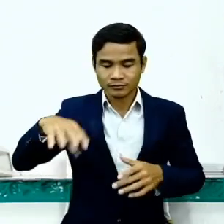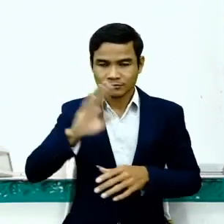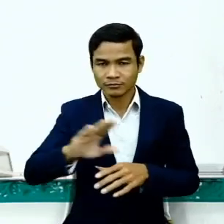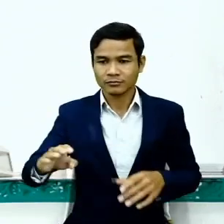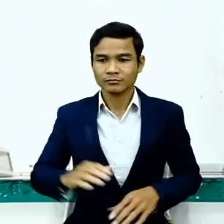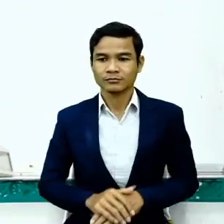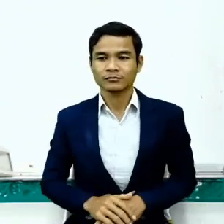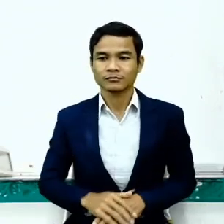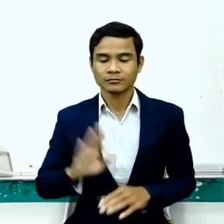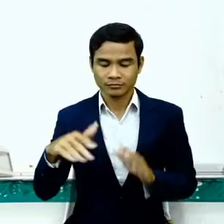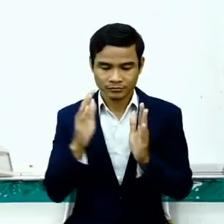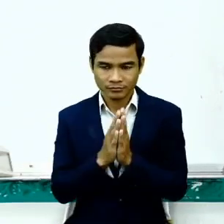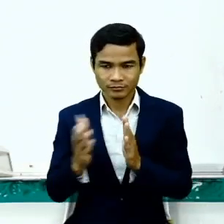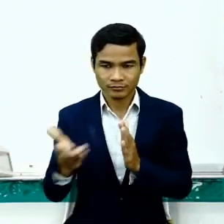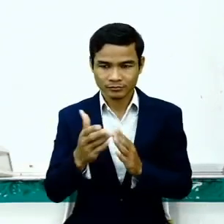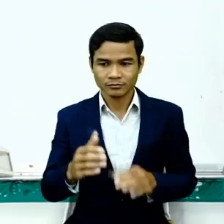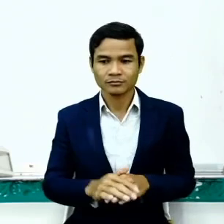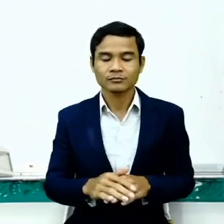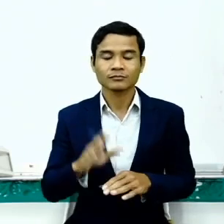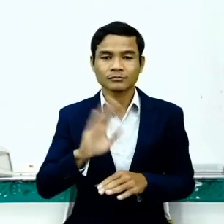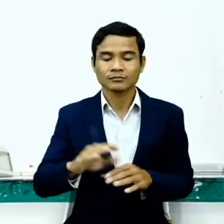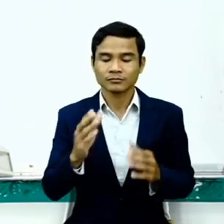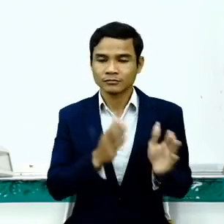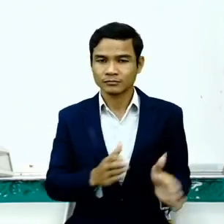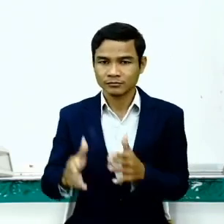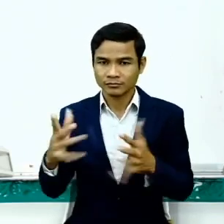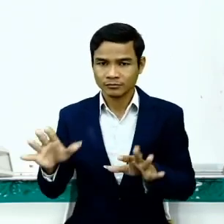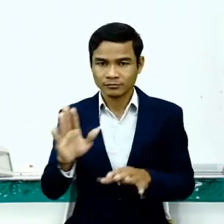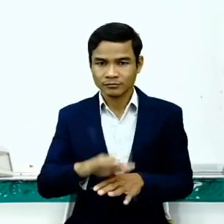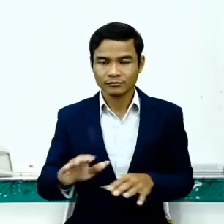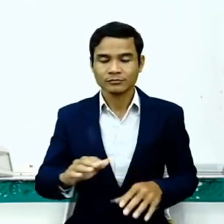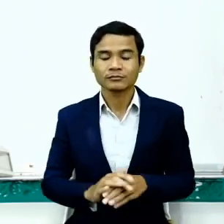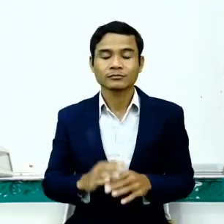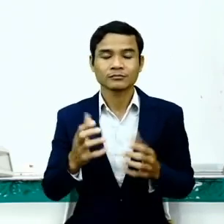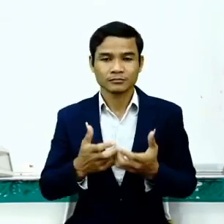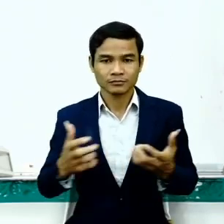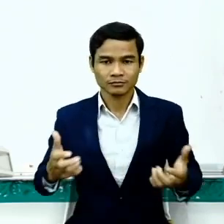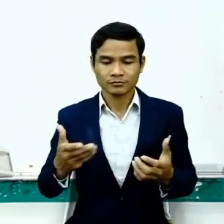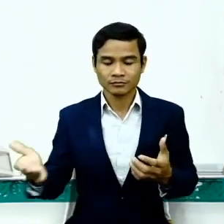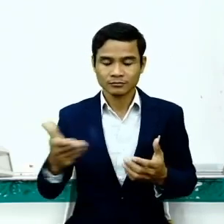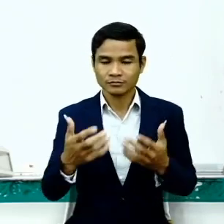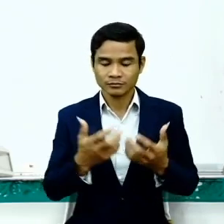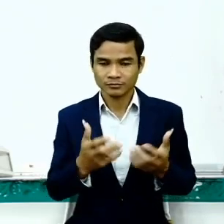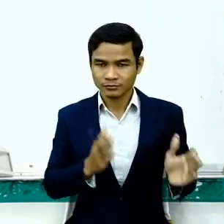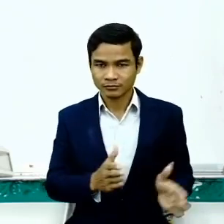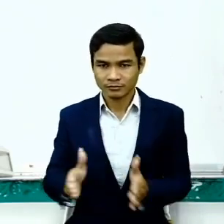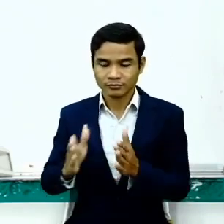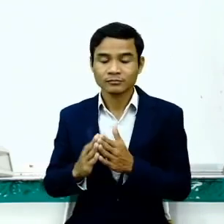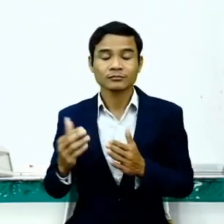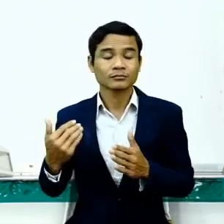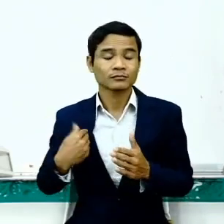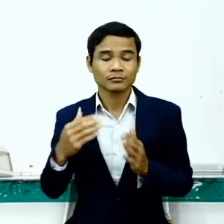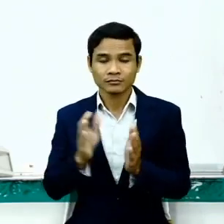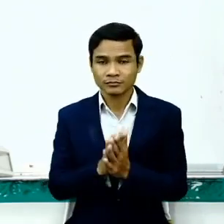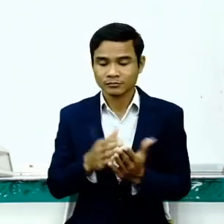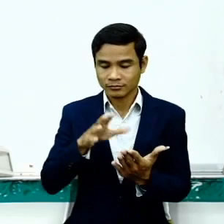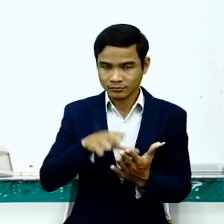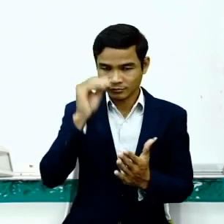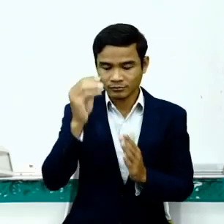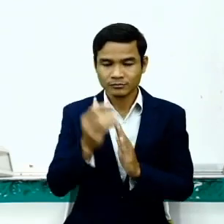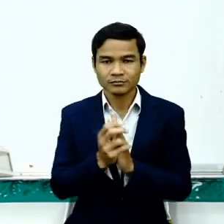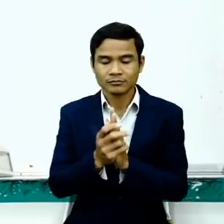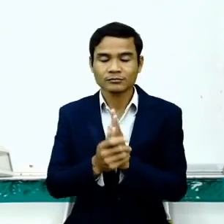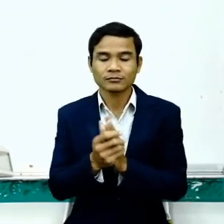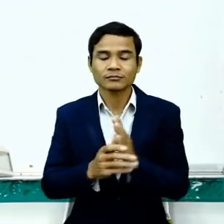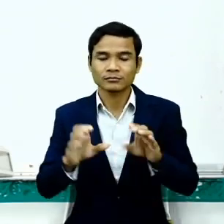ngày. Chà ơ con chà rán, chẳng con tìm vị rõ hai mê nế chà, chẳng xong bà đầy cơn trời miến. Chà, sẽ phải sức xa cố khẩn hợp chí